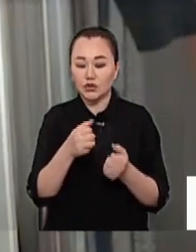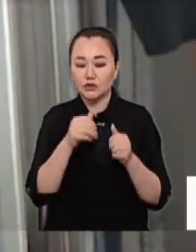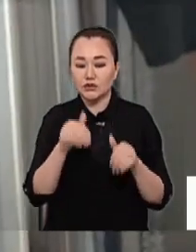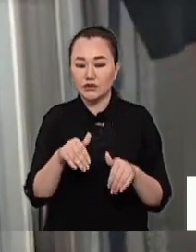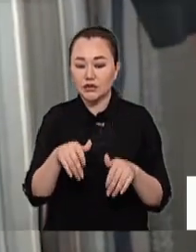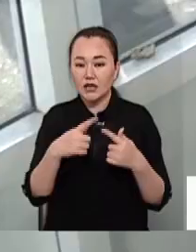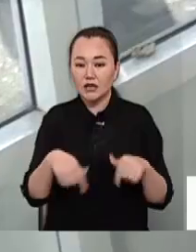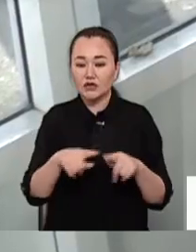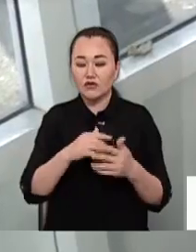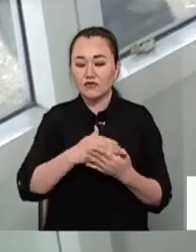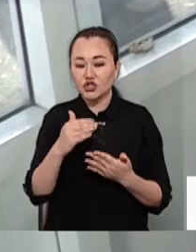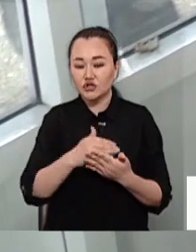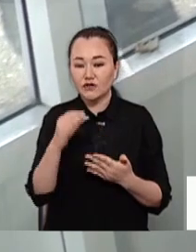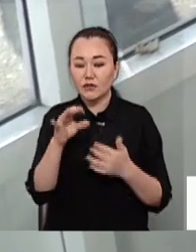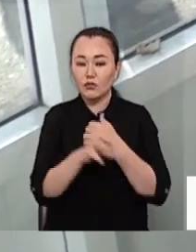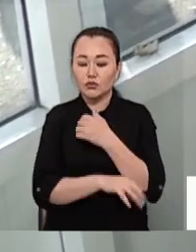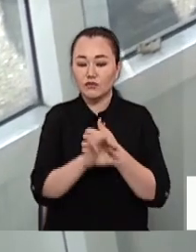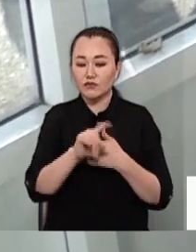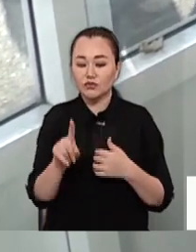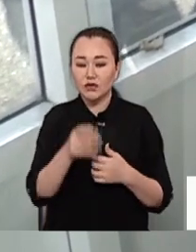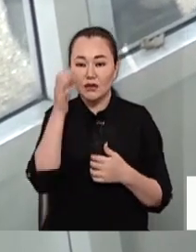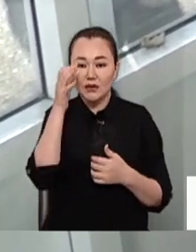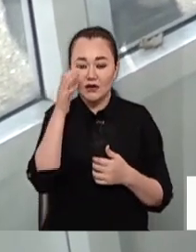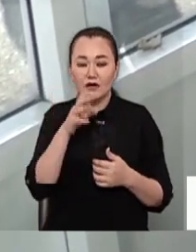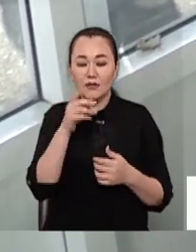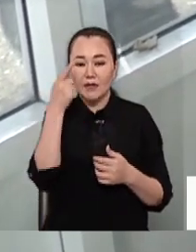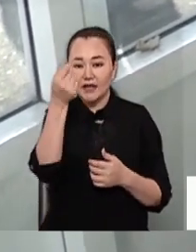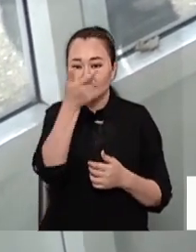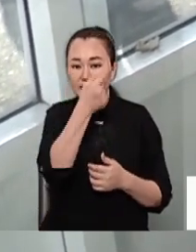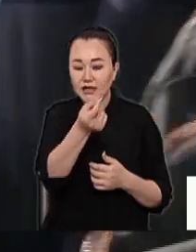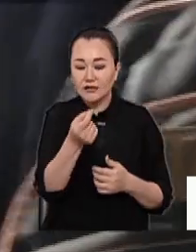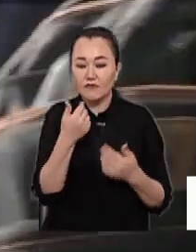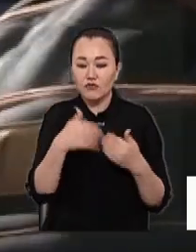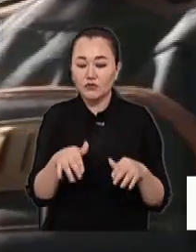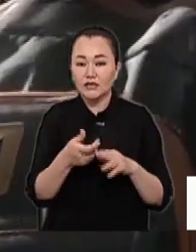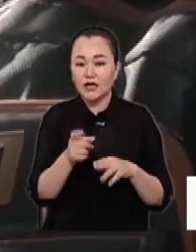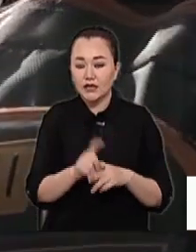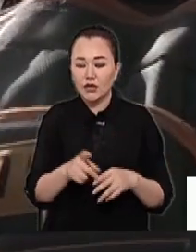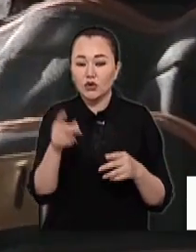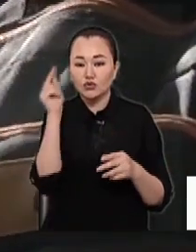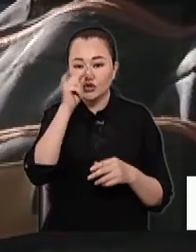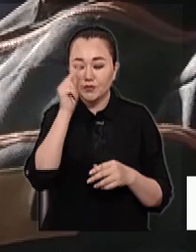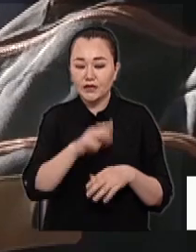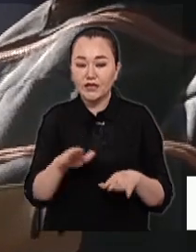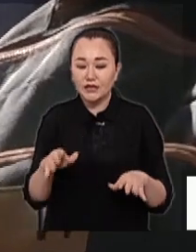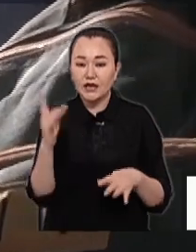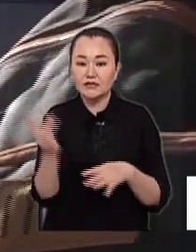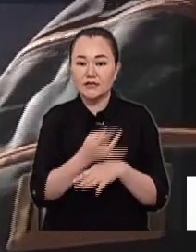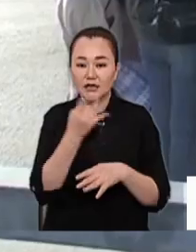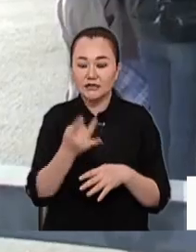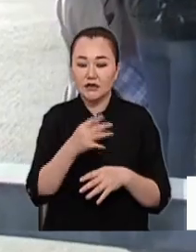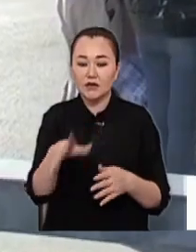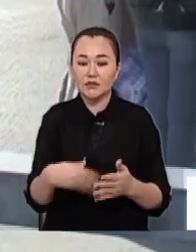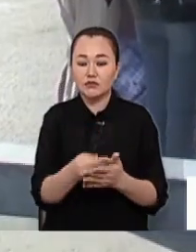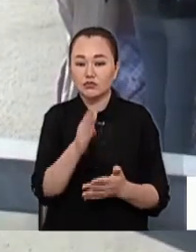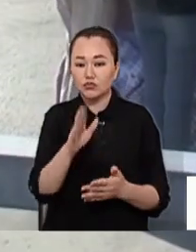студенты организации высшего и послевузовского образования и магистранты. Выпускники этих же учебных заведений один раз. Компенсации